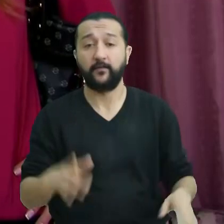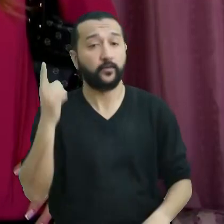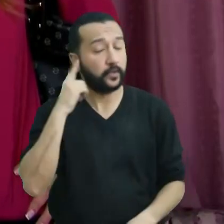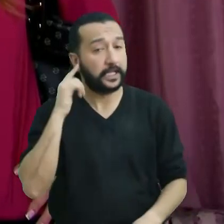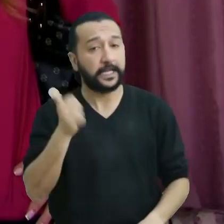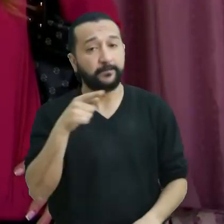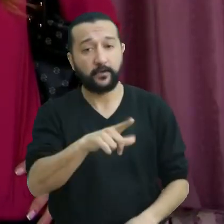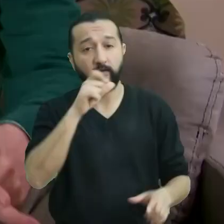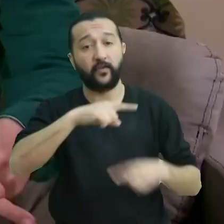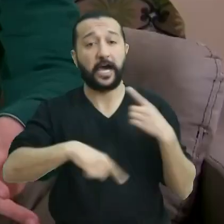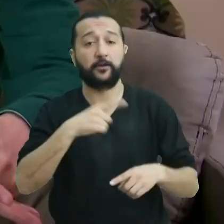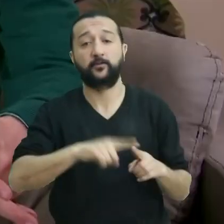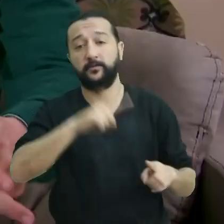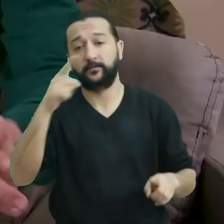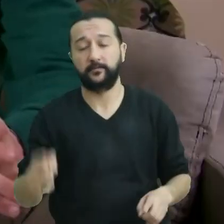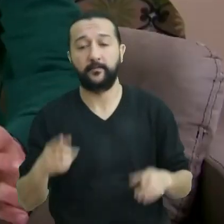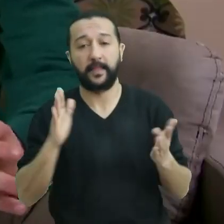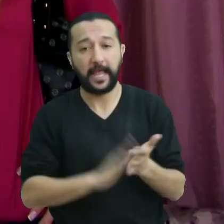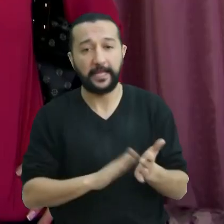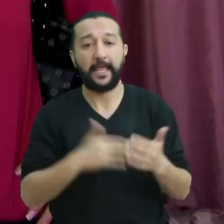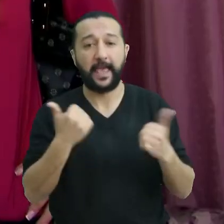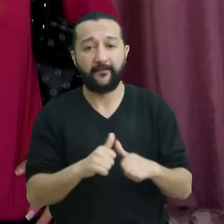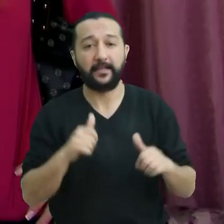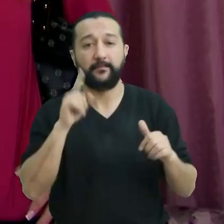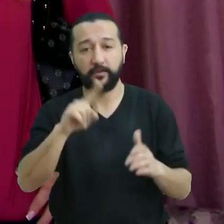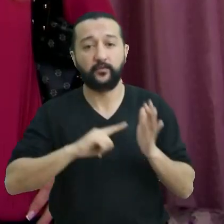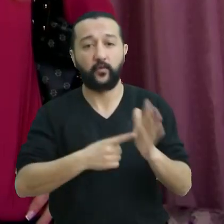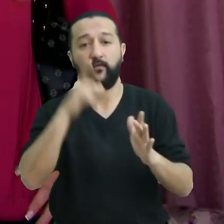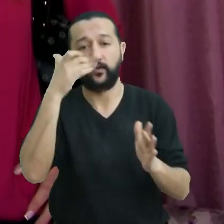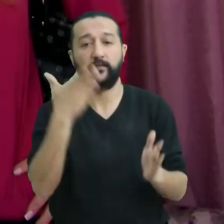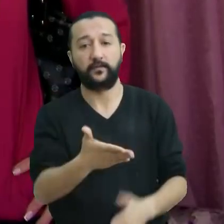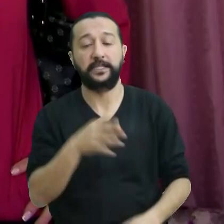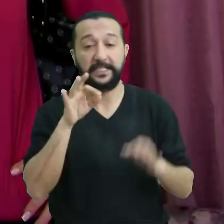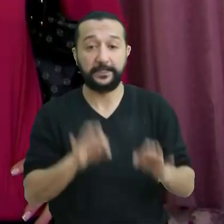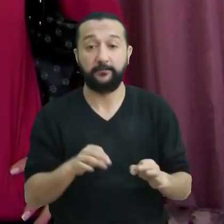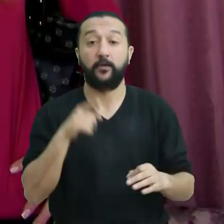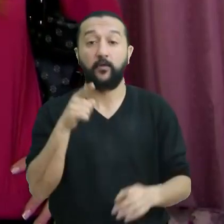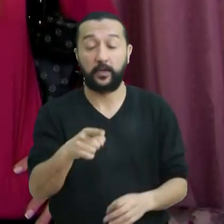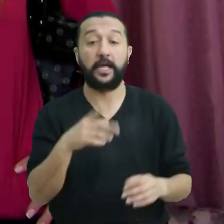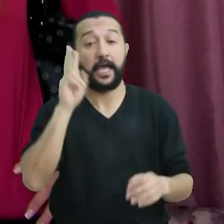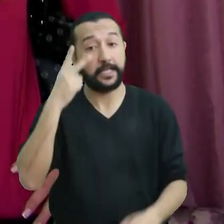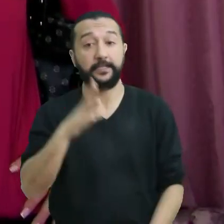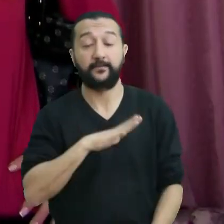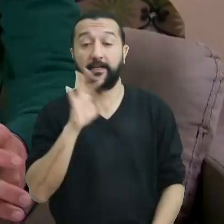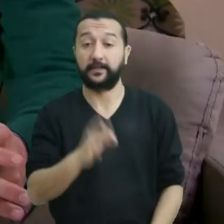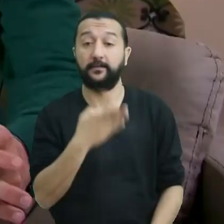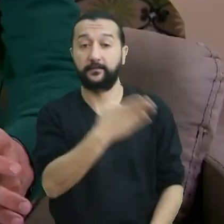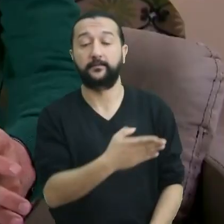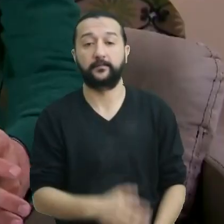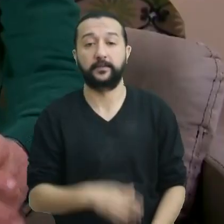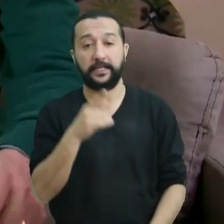Ya ne zamandır o fotoğrafı arıyordu. Elinde evliliğine dair son kalan fotoğraf. Ama şimdi onların da hatası var yani